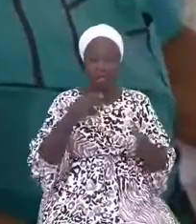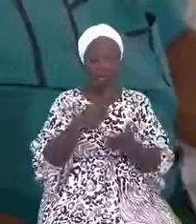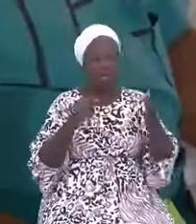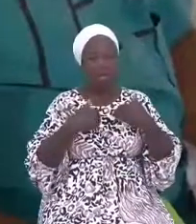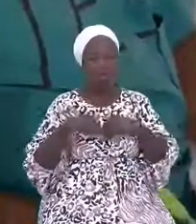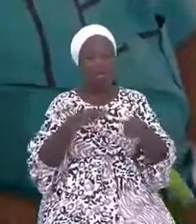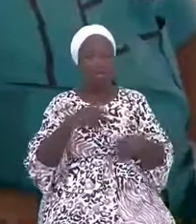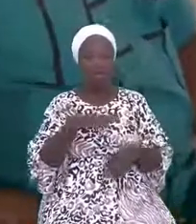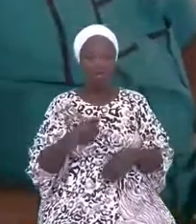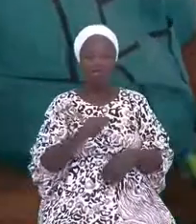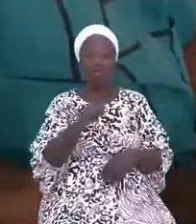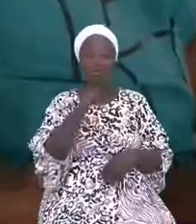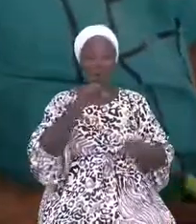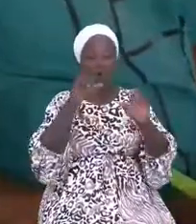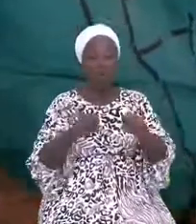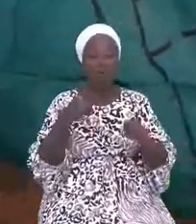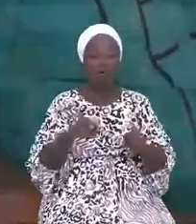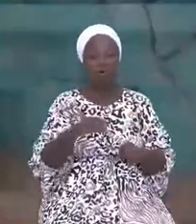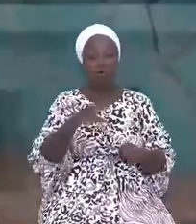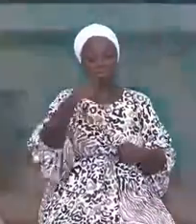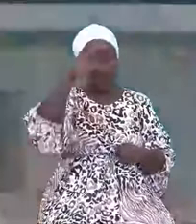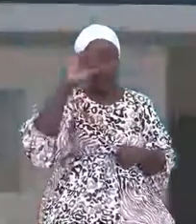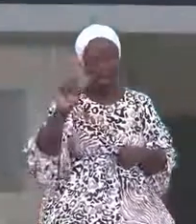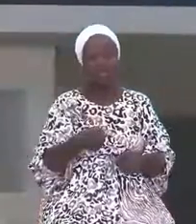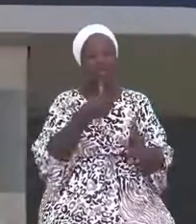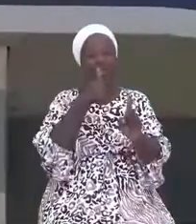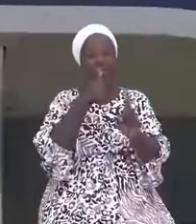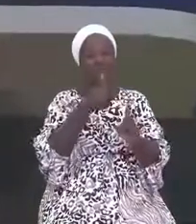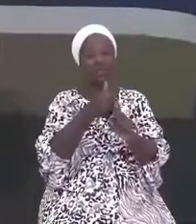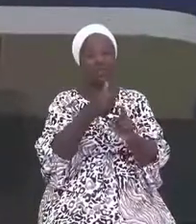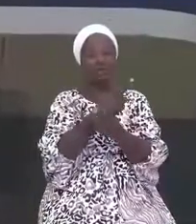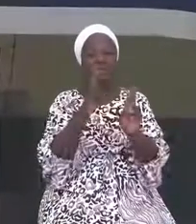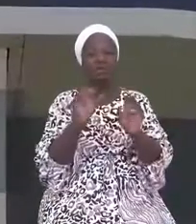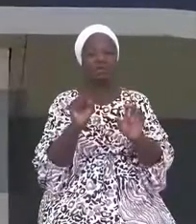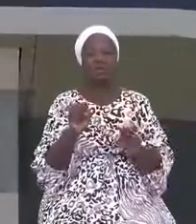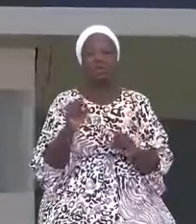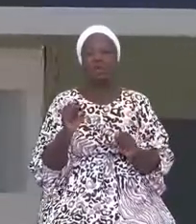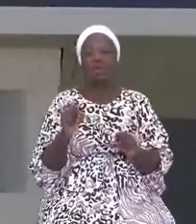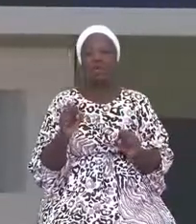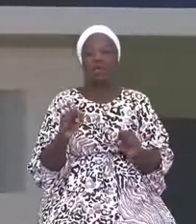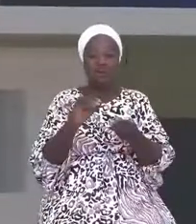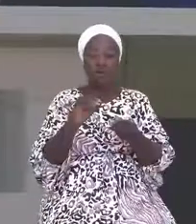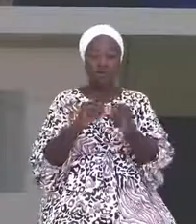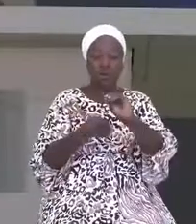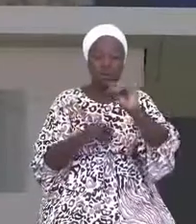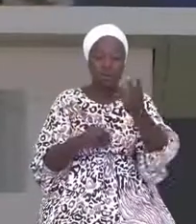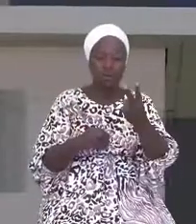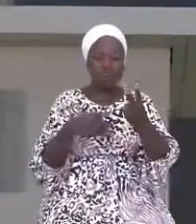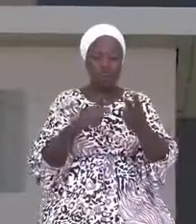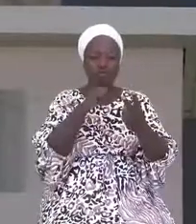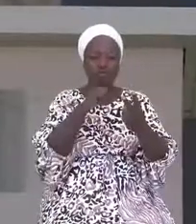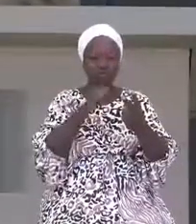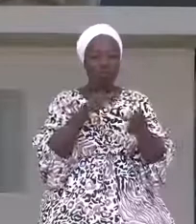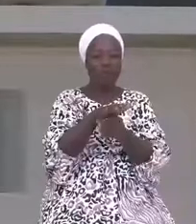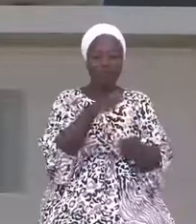l'impossibilité pour l'homme de se racheter lui-même. Deuxième élément, l'insuffisance de la justice